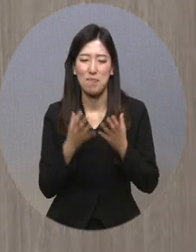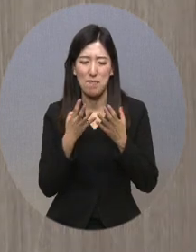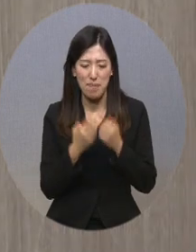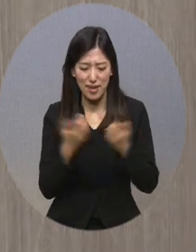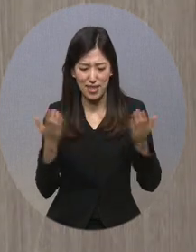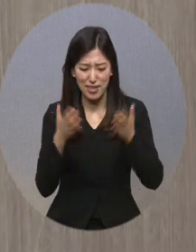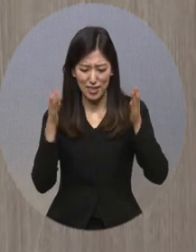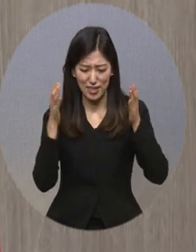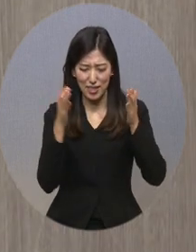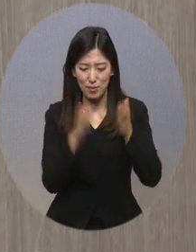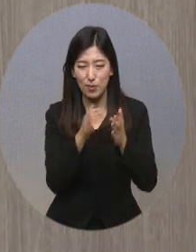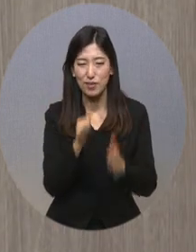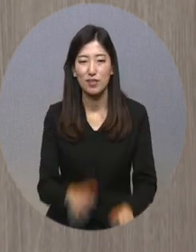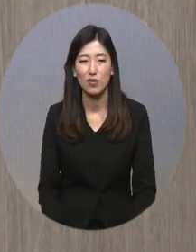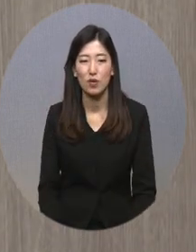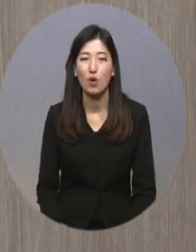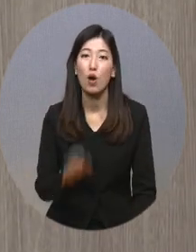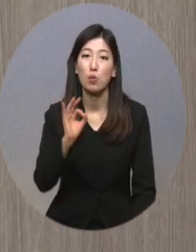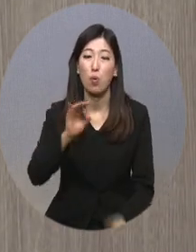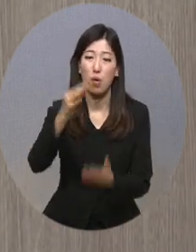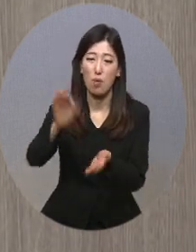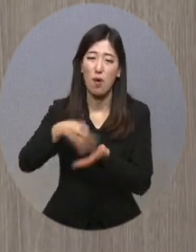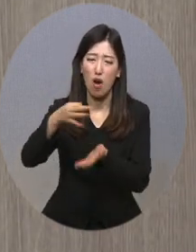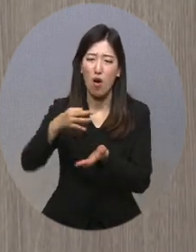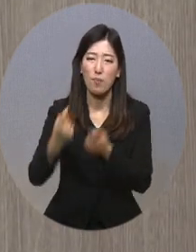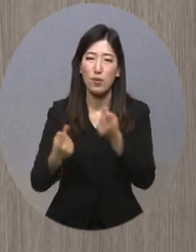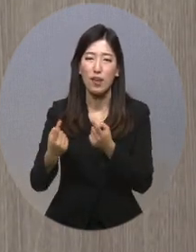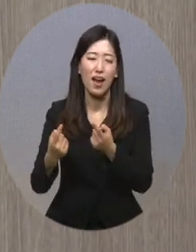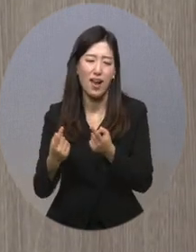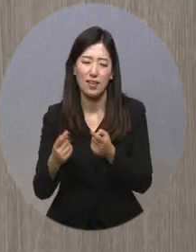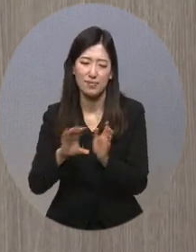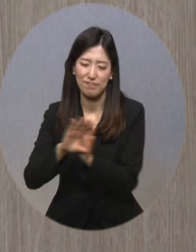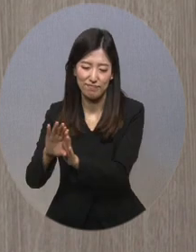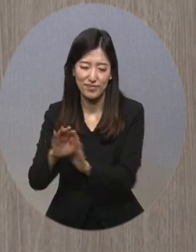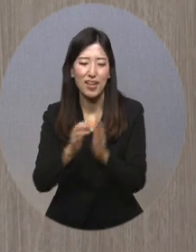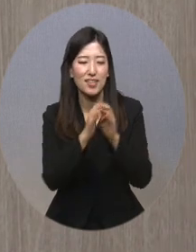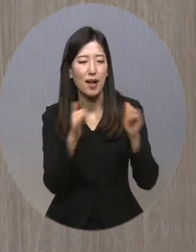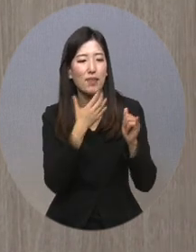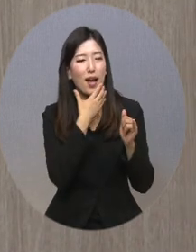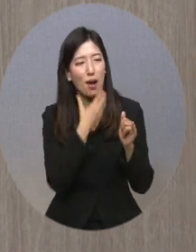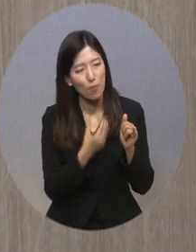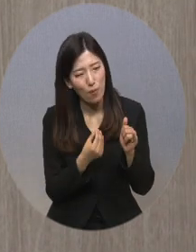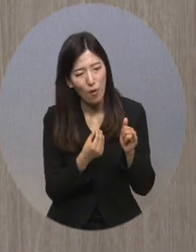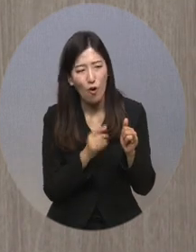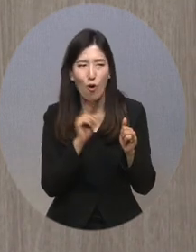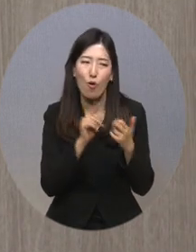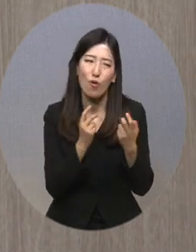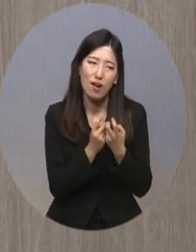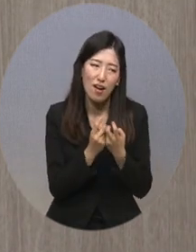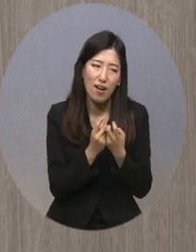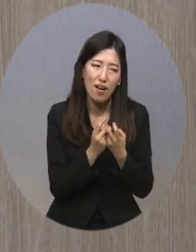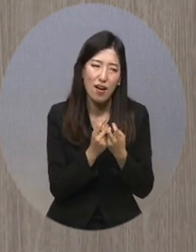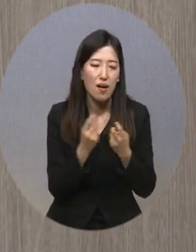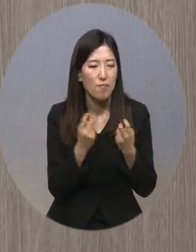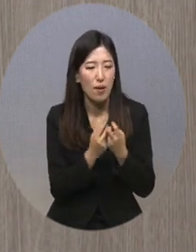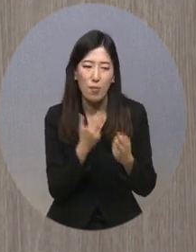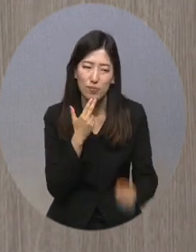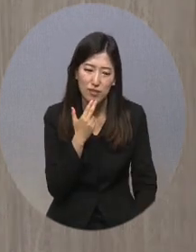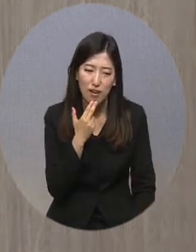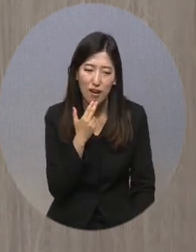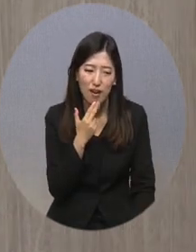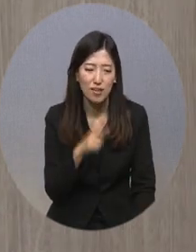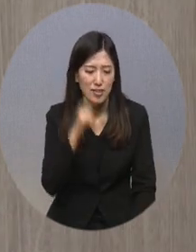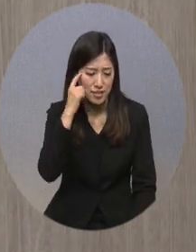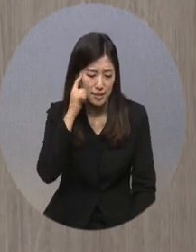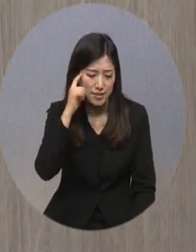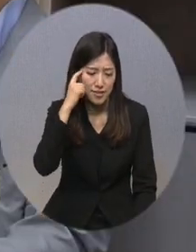하고 있어요. 네. 돈을 버는 것보다는 사람들의 행복을 위해서 어떻게 좀 더 좋은 방법이 없을까. 그러니까 그것만